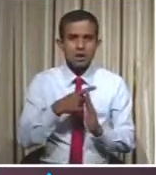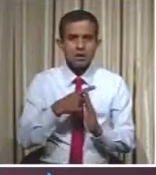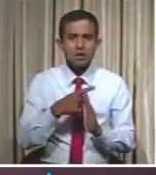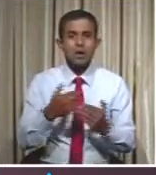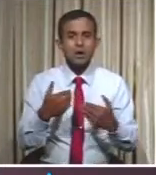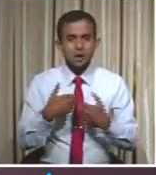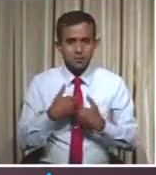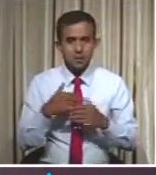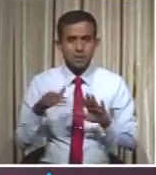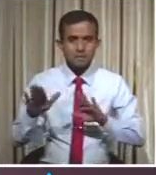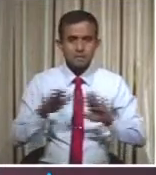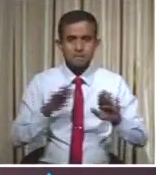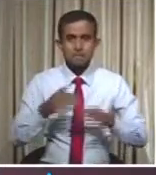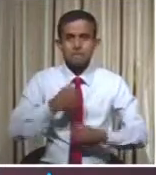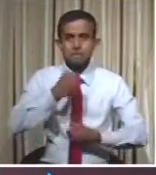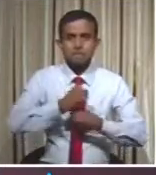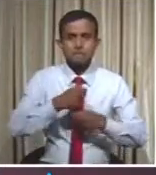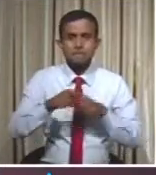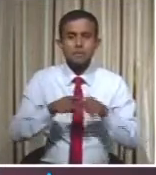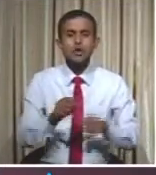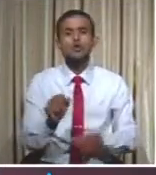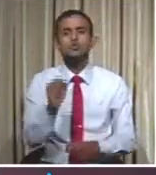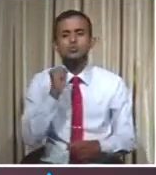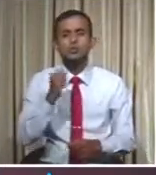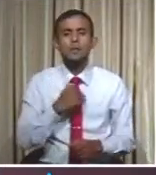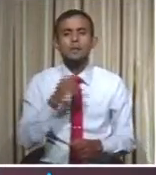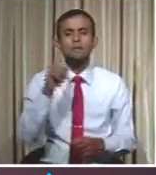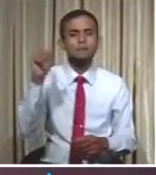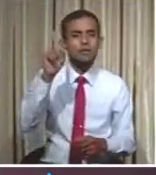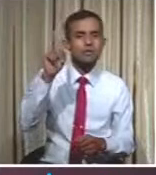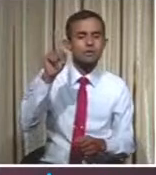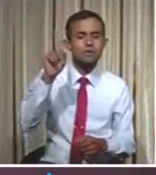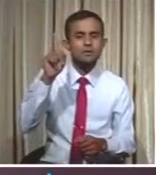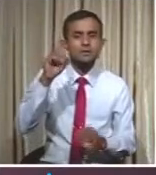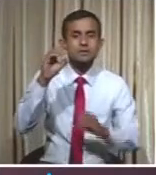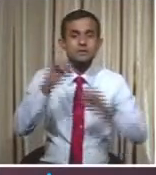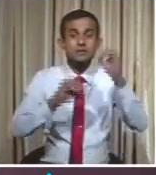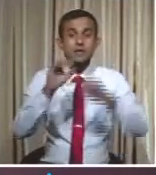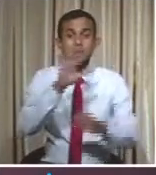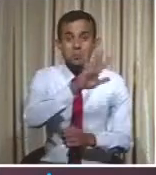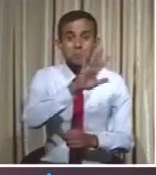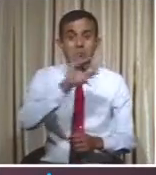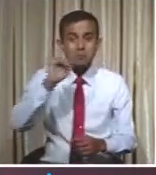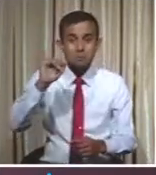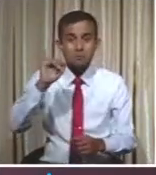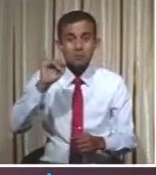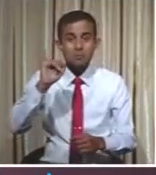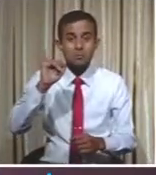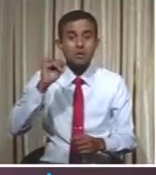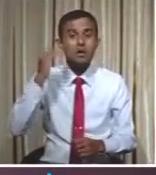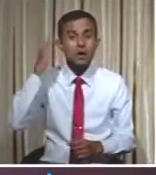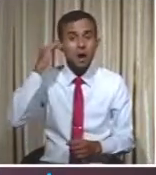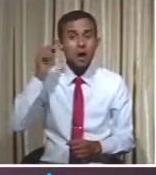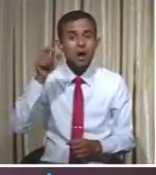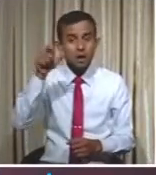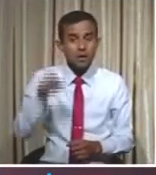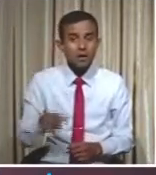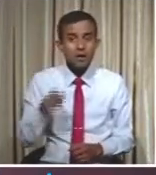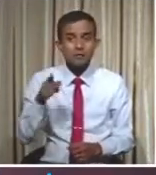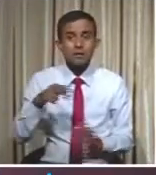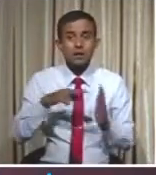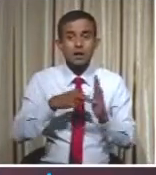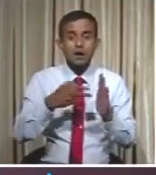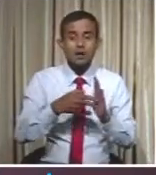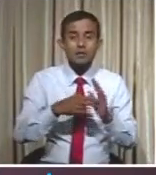අපි පාලනය කරපු ආණ්ඩු හැටියට මොනවද අපේ ප්‍රමුඛතා 56%ක් වන කාන්තාවන්ට අපිට